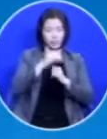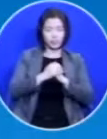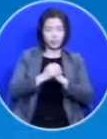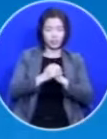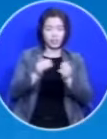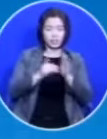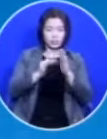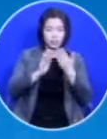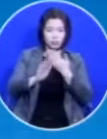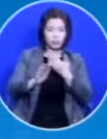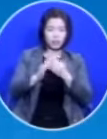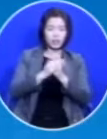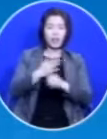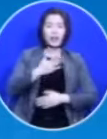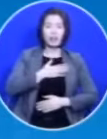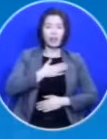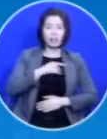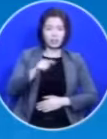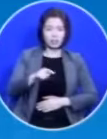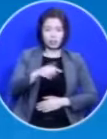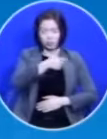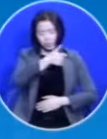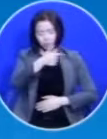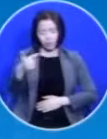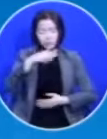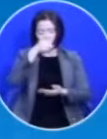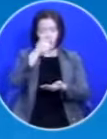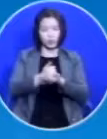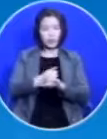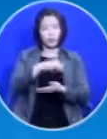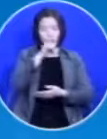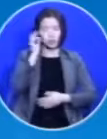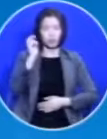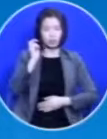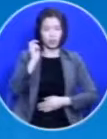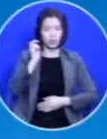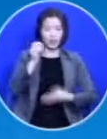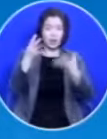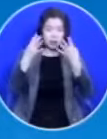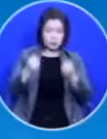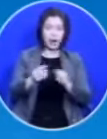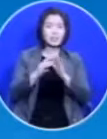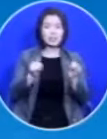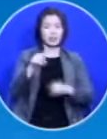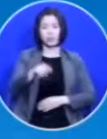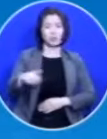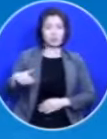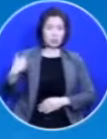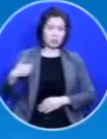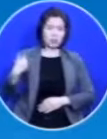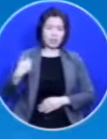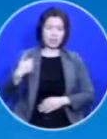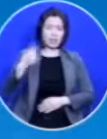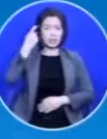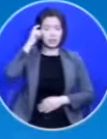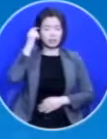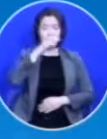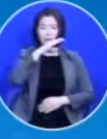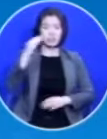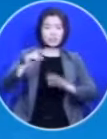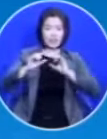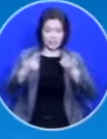난 다음에 내가이가 큰 죄를 지었구나 많은 사람들이 그걸 몰라요 제정신이